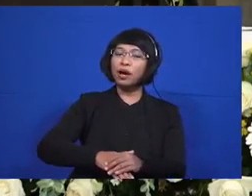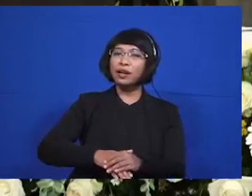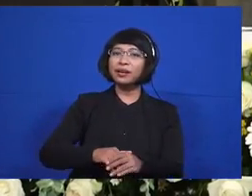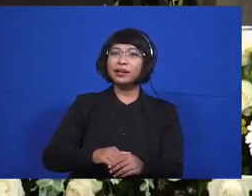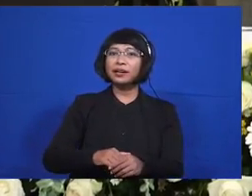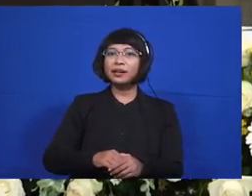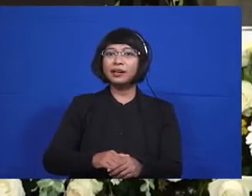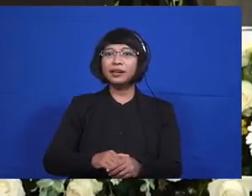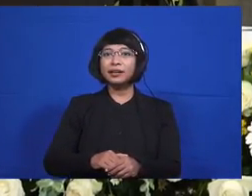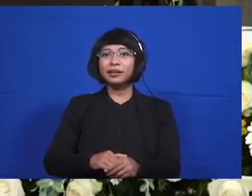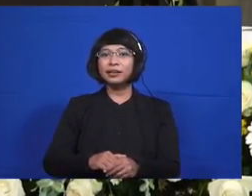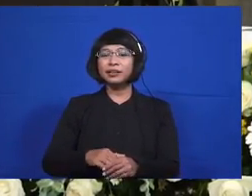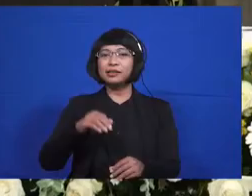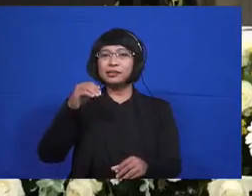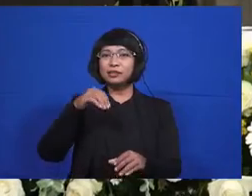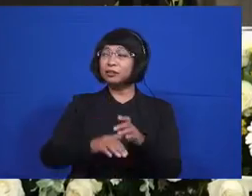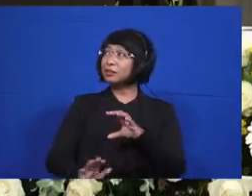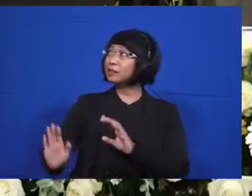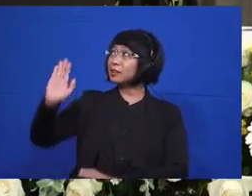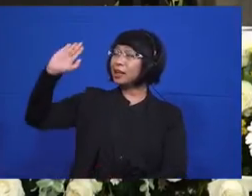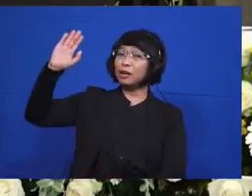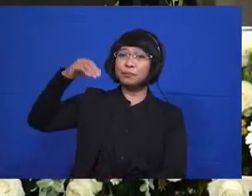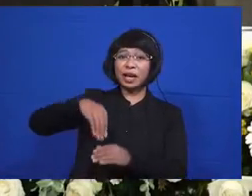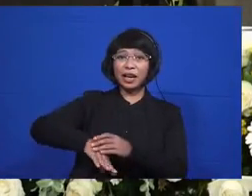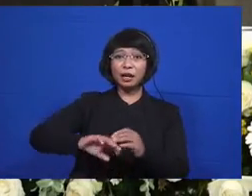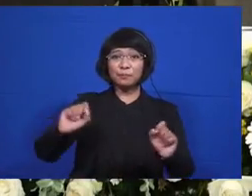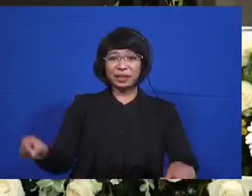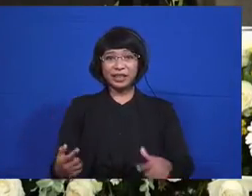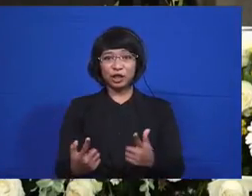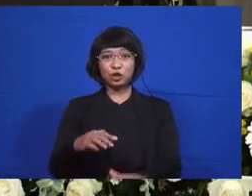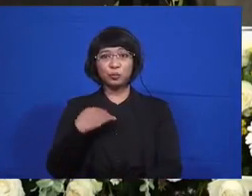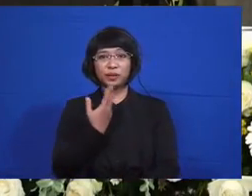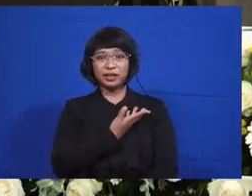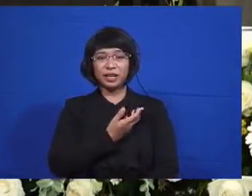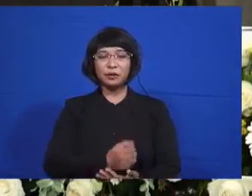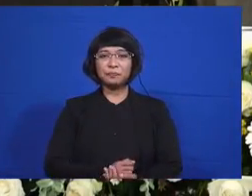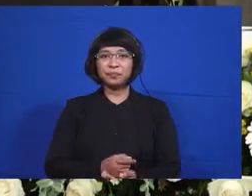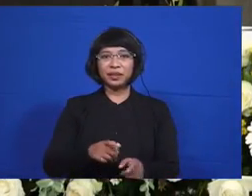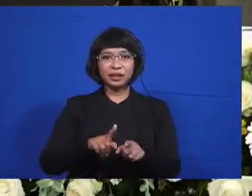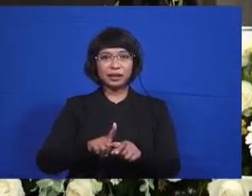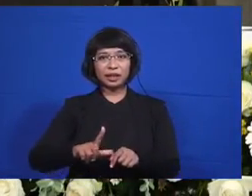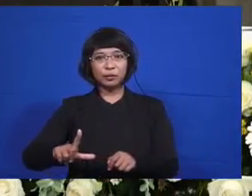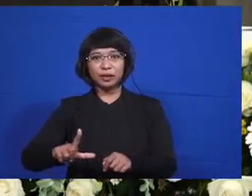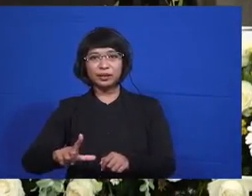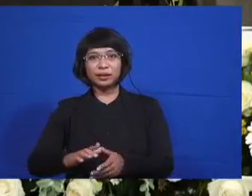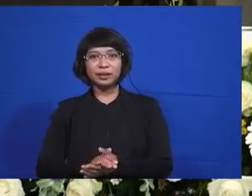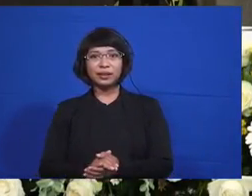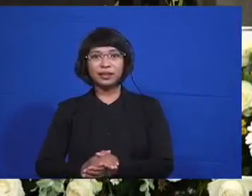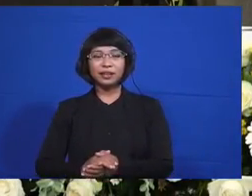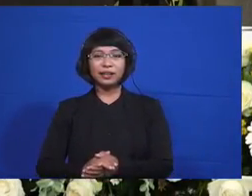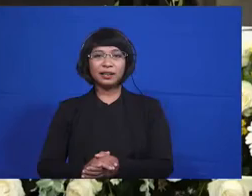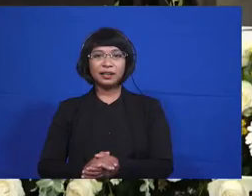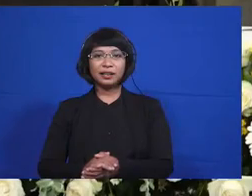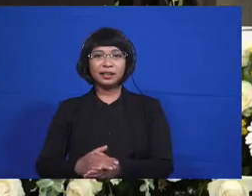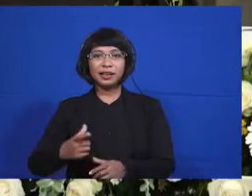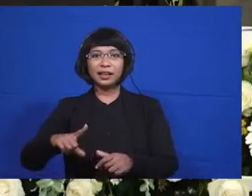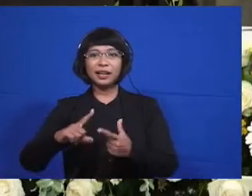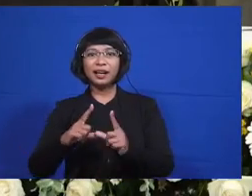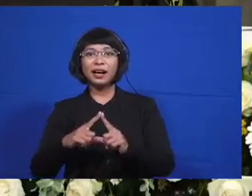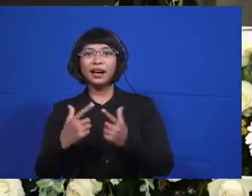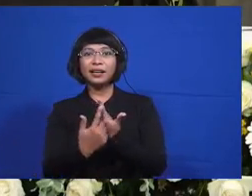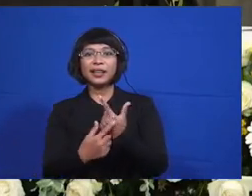kita, yakni melayani Tuhan kapanpun, dimanapun, melalui pelayanan kita kepada mereka yang dipercayakan kepada